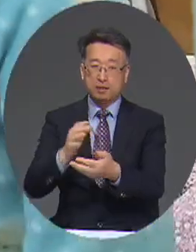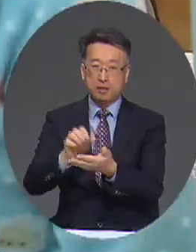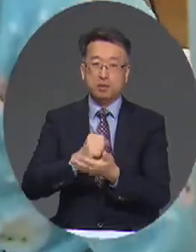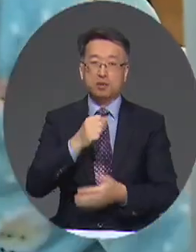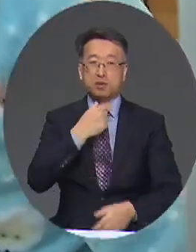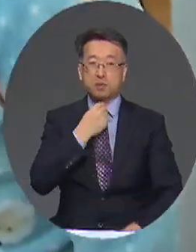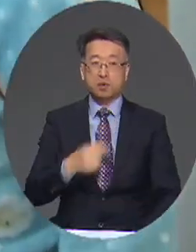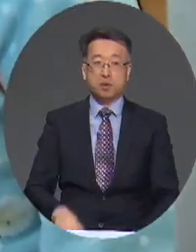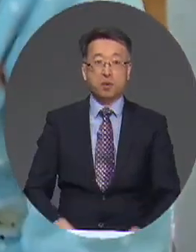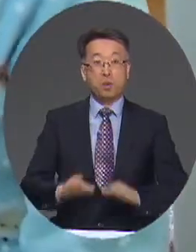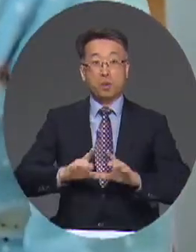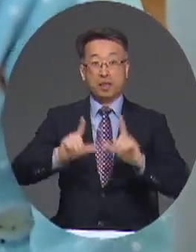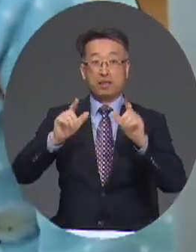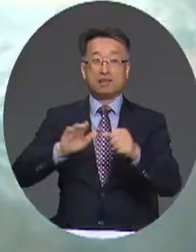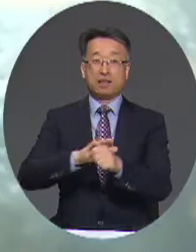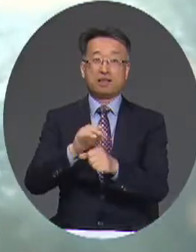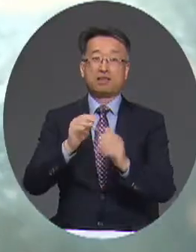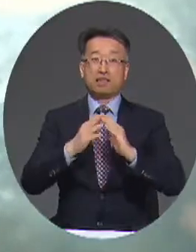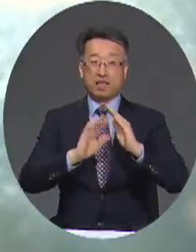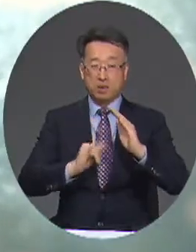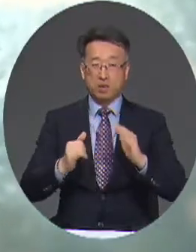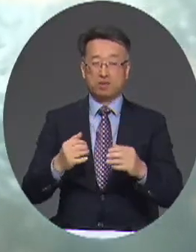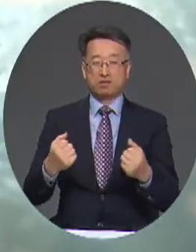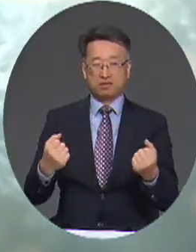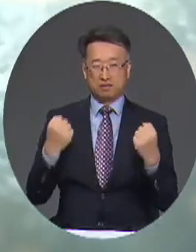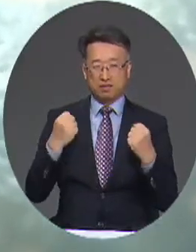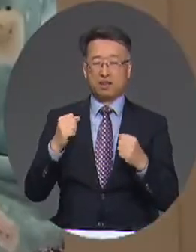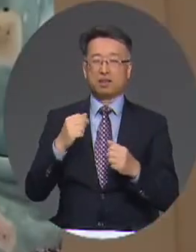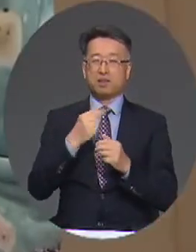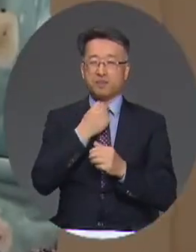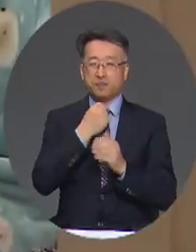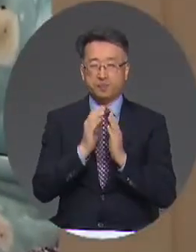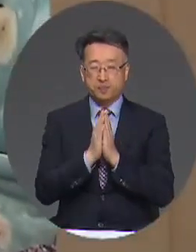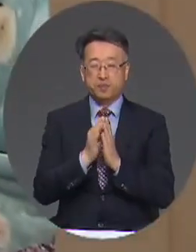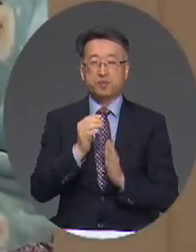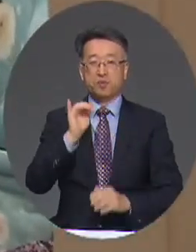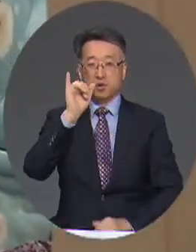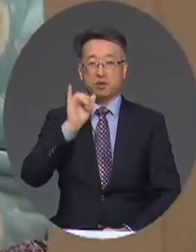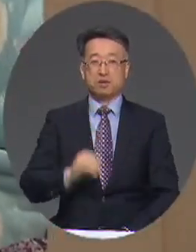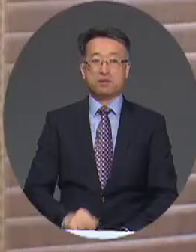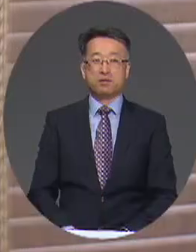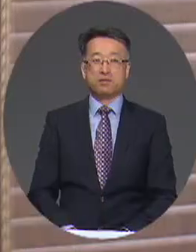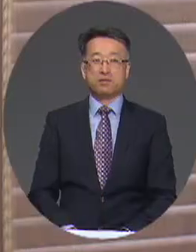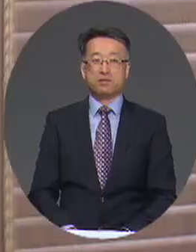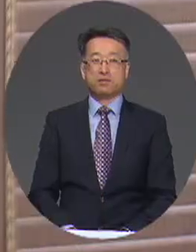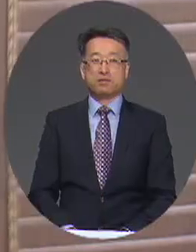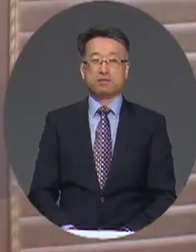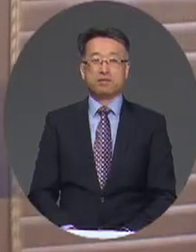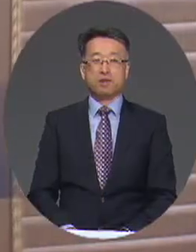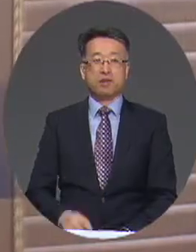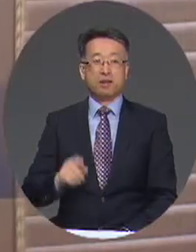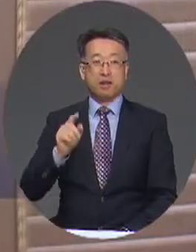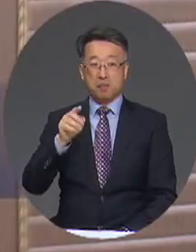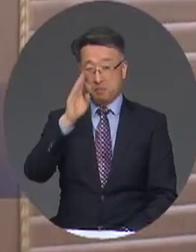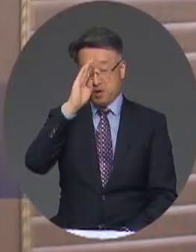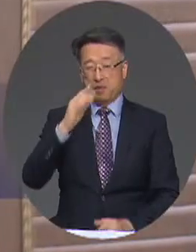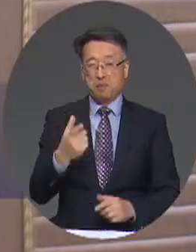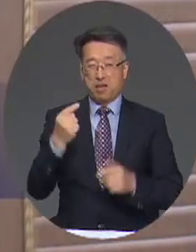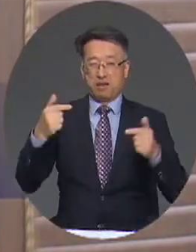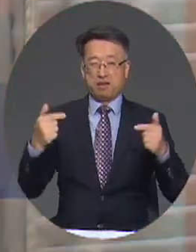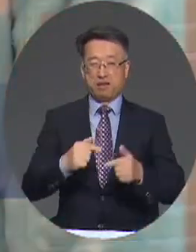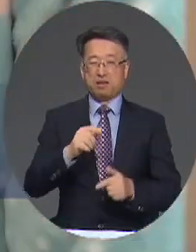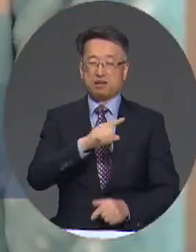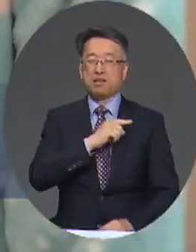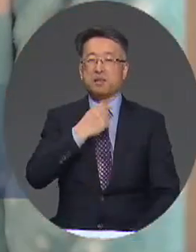있도록. 올해는 사랑하는 가족이 건강하기만을 간절히 바라는 이도 있습니다. 병이 다 났으면 그게 바라는 게